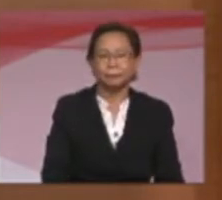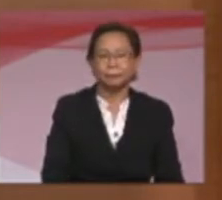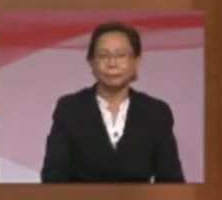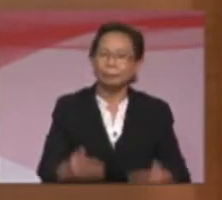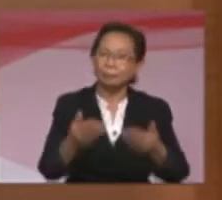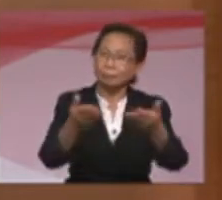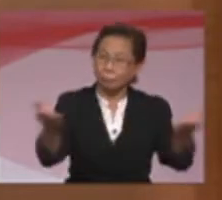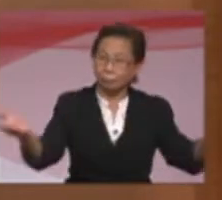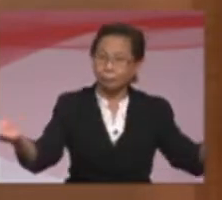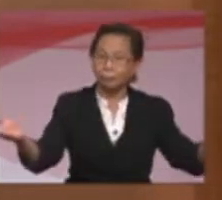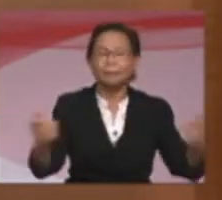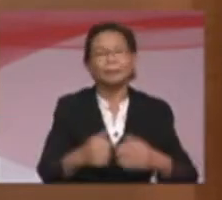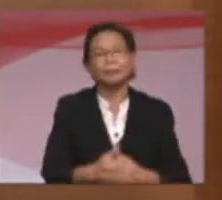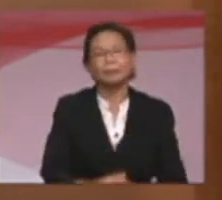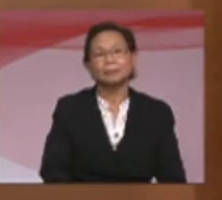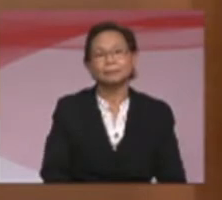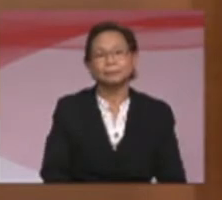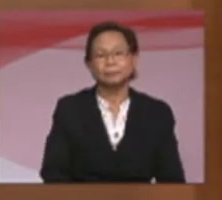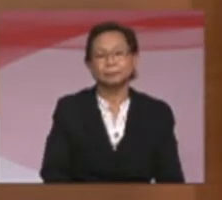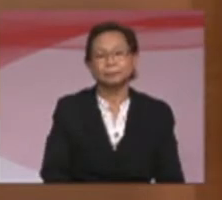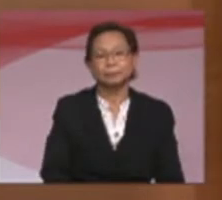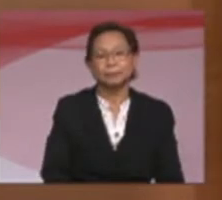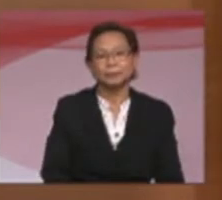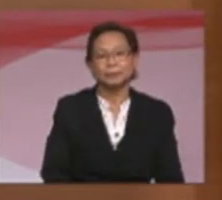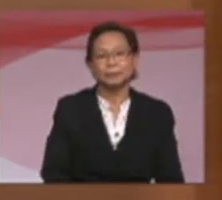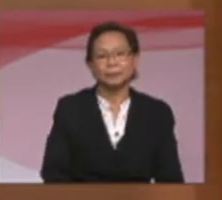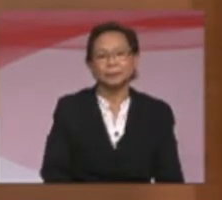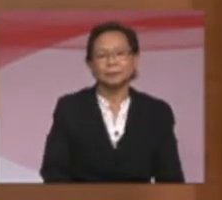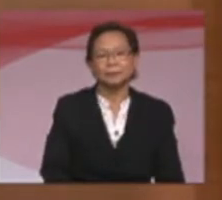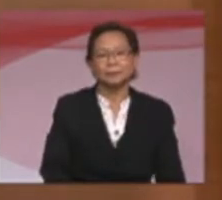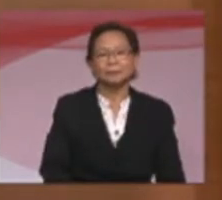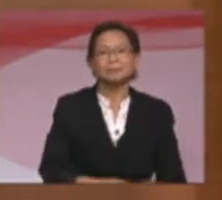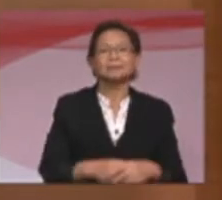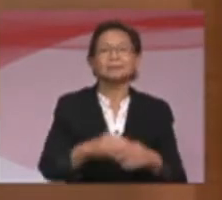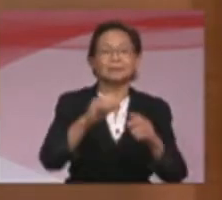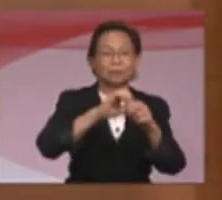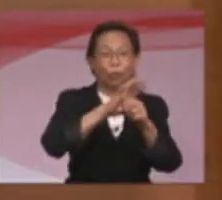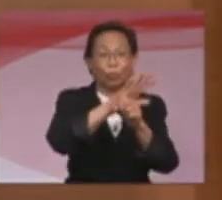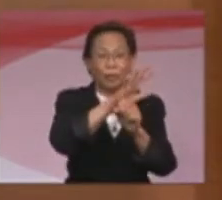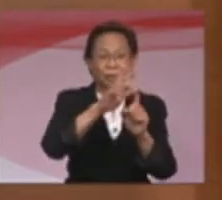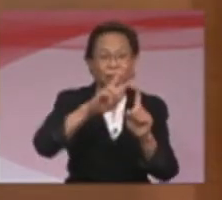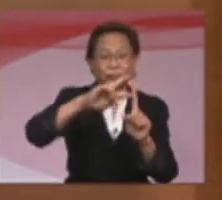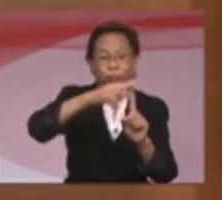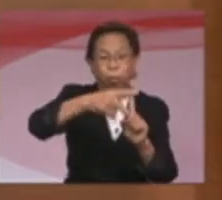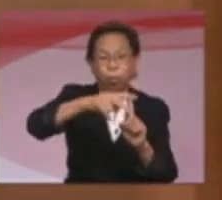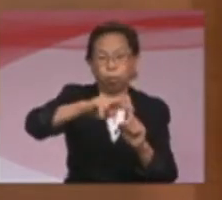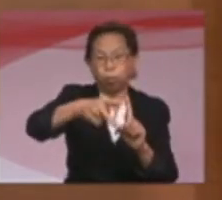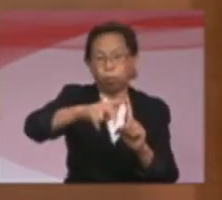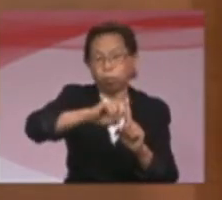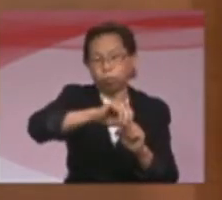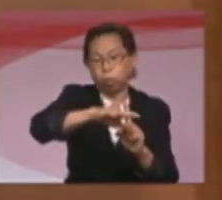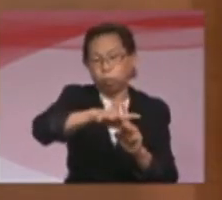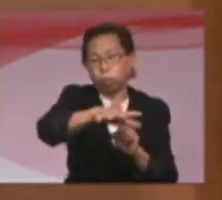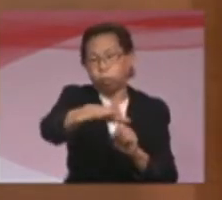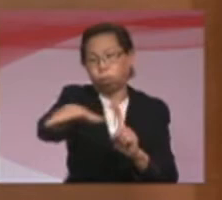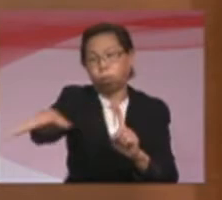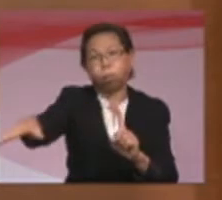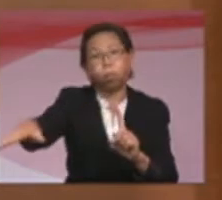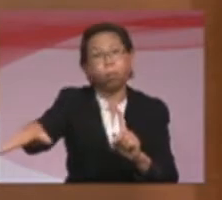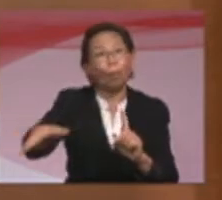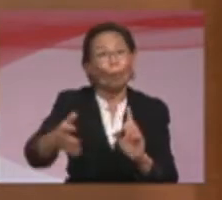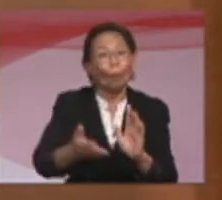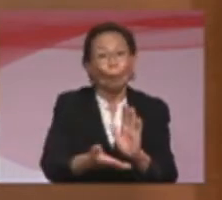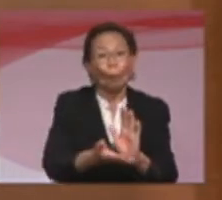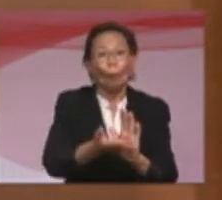Tuan-tuan dan puan-puan sekalian, trend jangkitan COVID-19 menunjukkan peningkatan